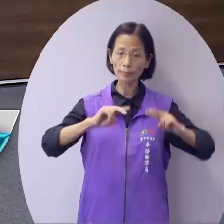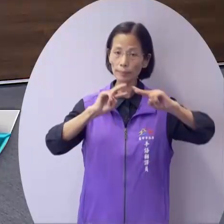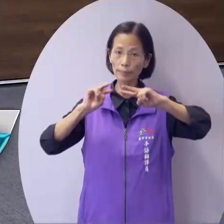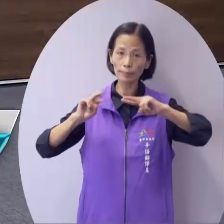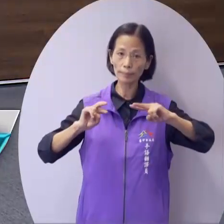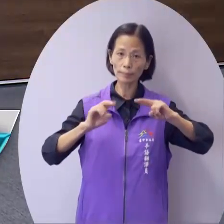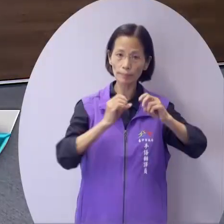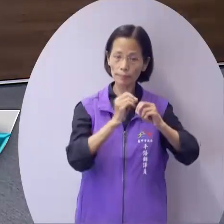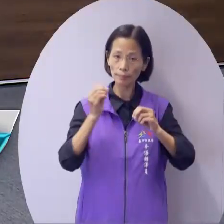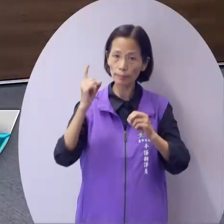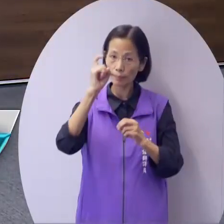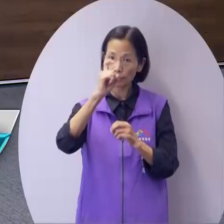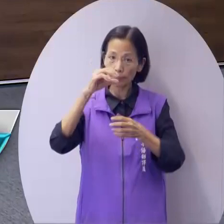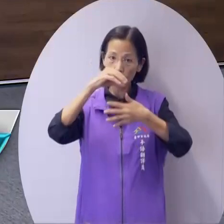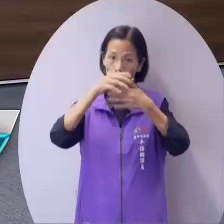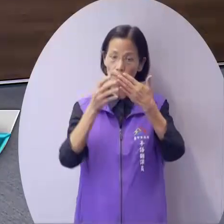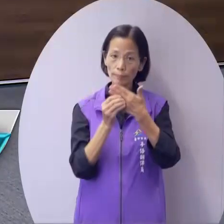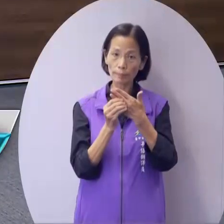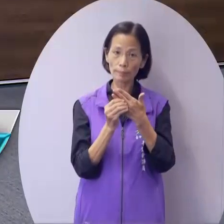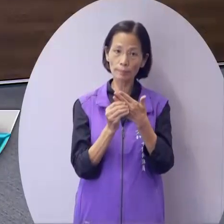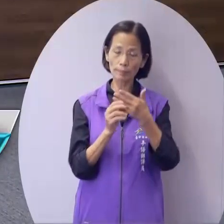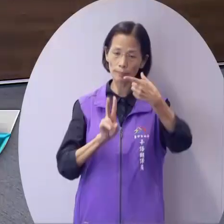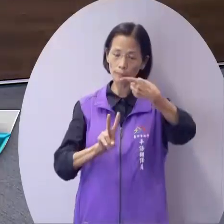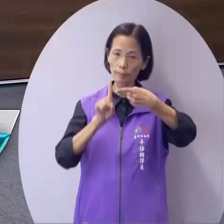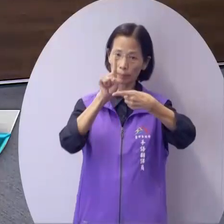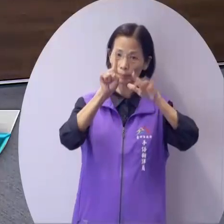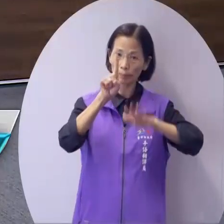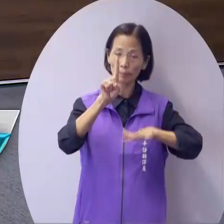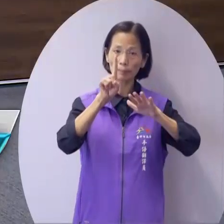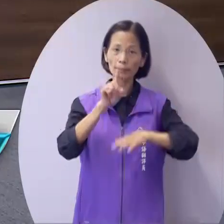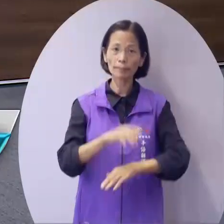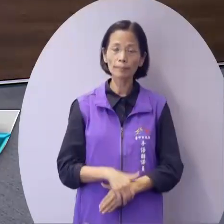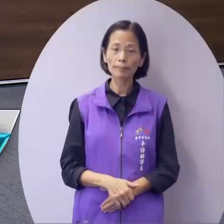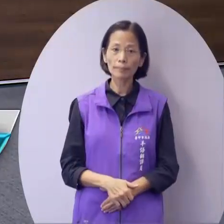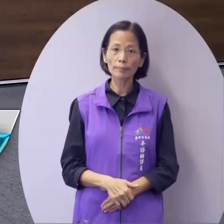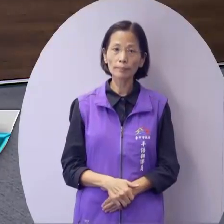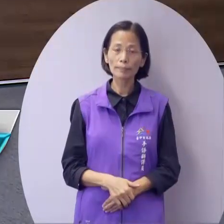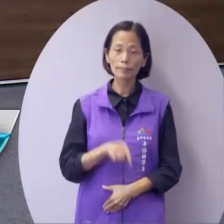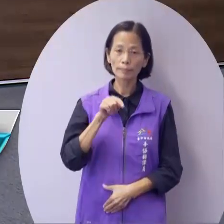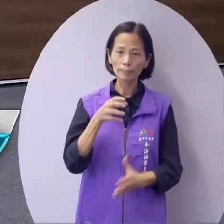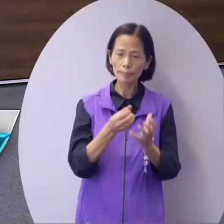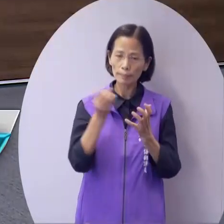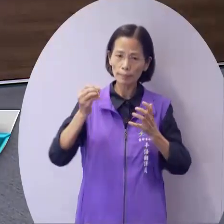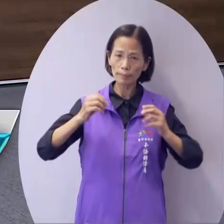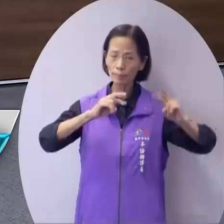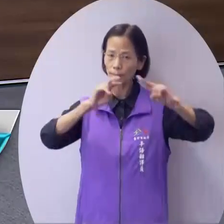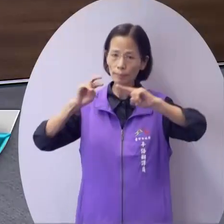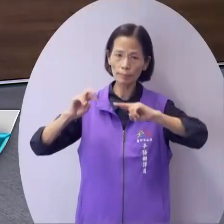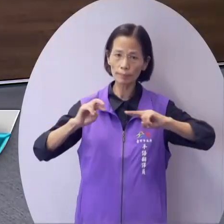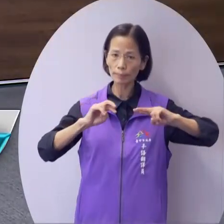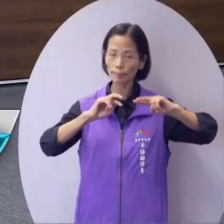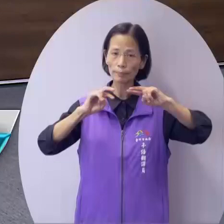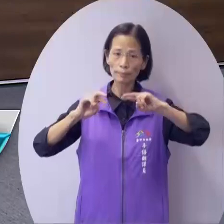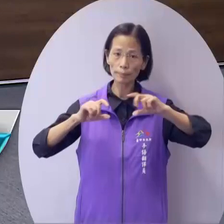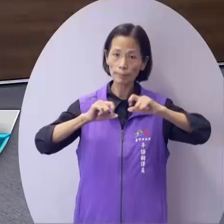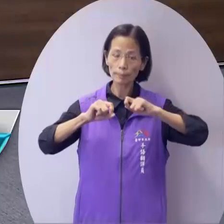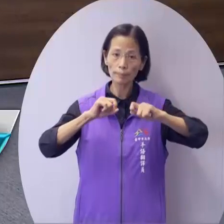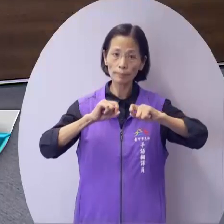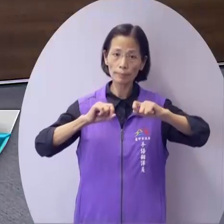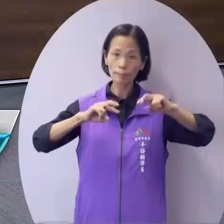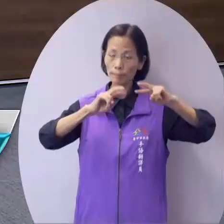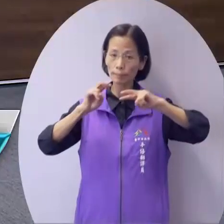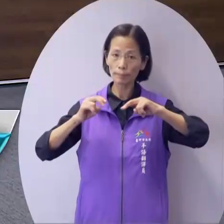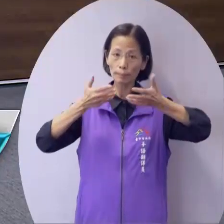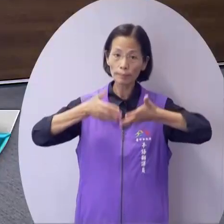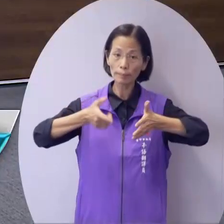正10条，没有达到1/2，所以是为部分条文的修正案。那修正